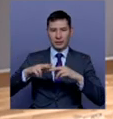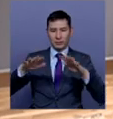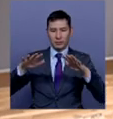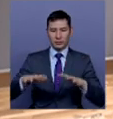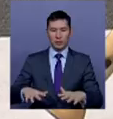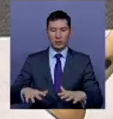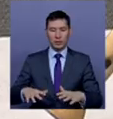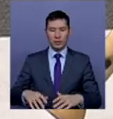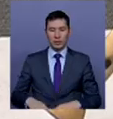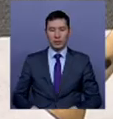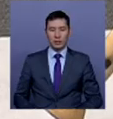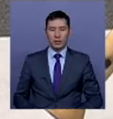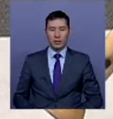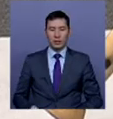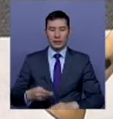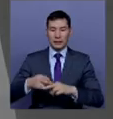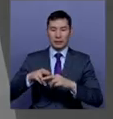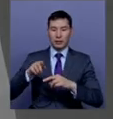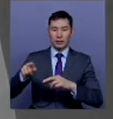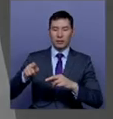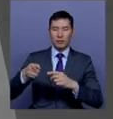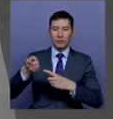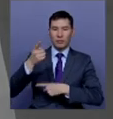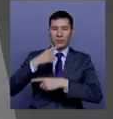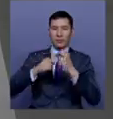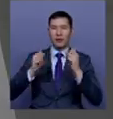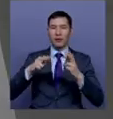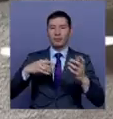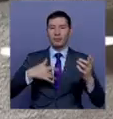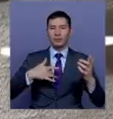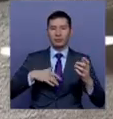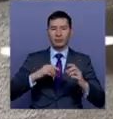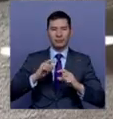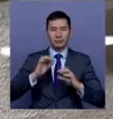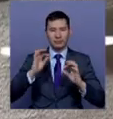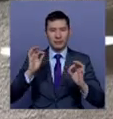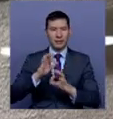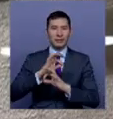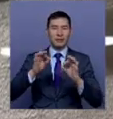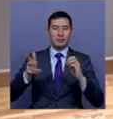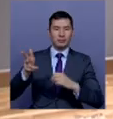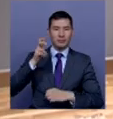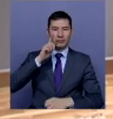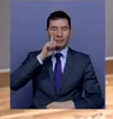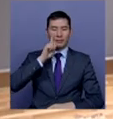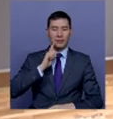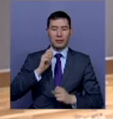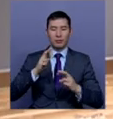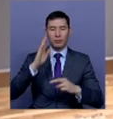музейден сол аспаптарды қайттан дыбыстандырдық. Шараның басты мақсаты бай мұрамызды насихатта оны